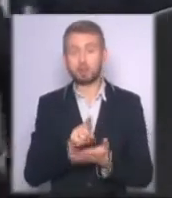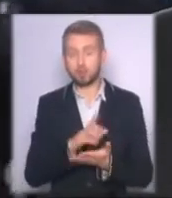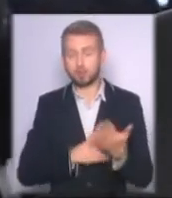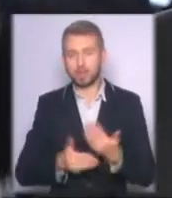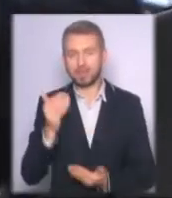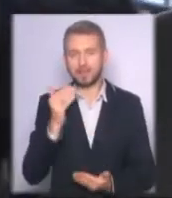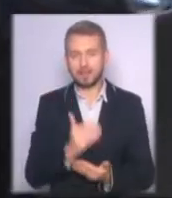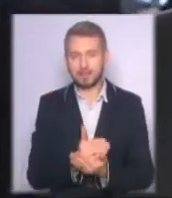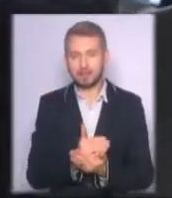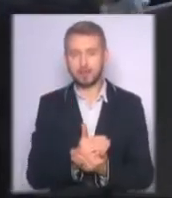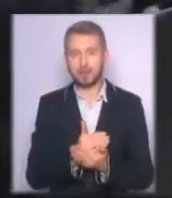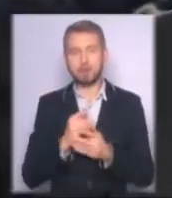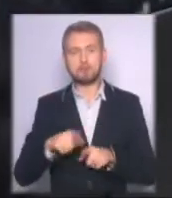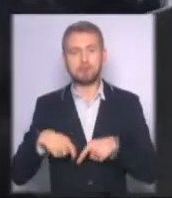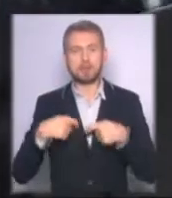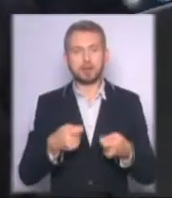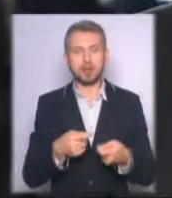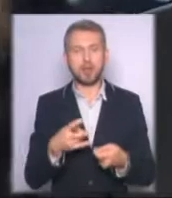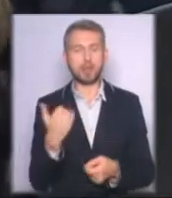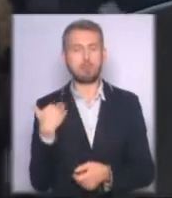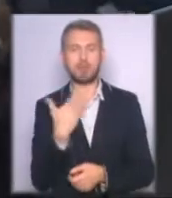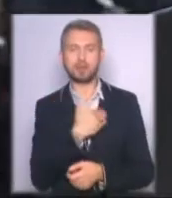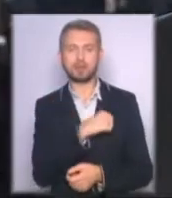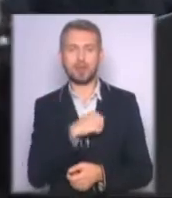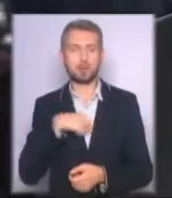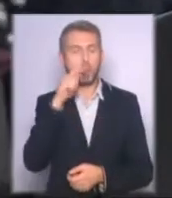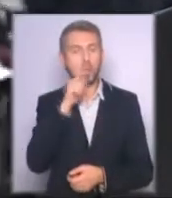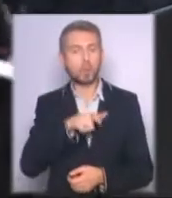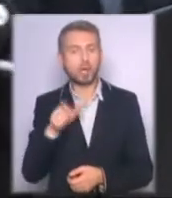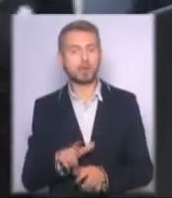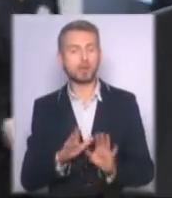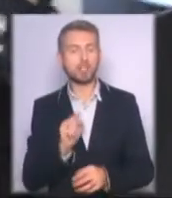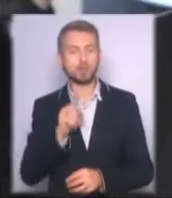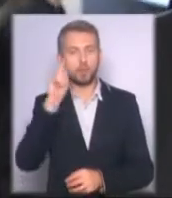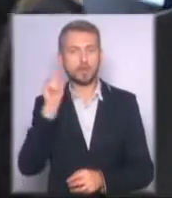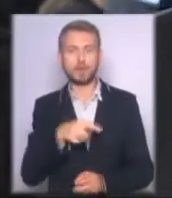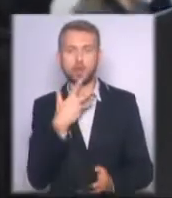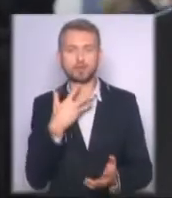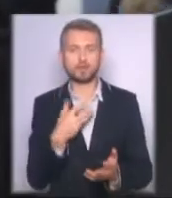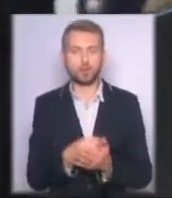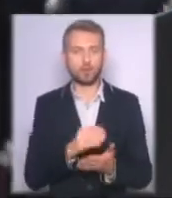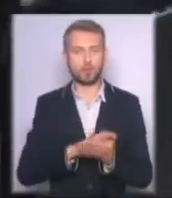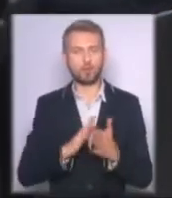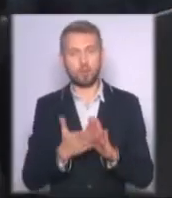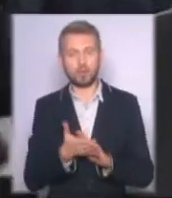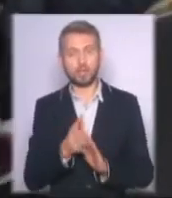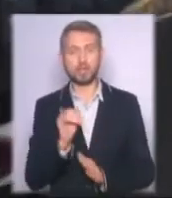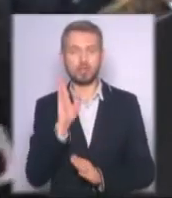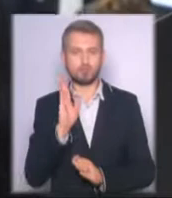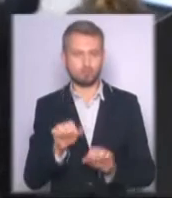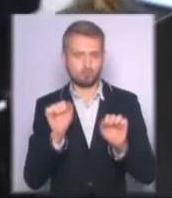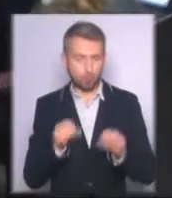перейти, передатися на плечі самих українців, тільки вони знають свої умови і можуть цей